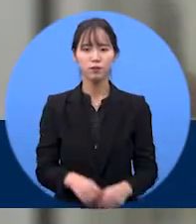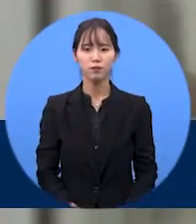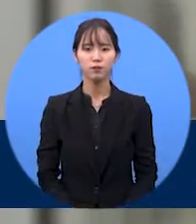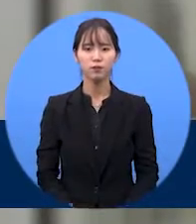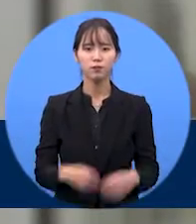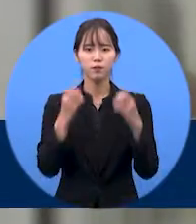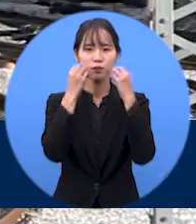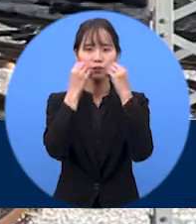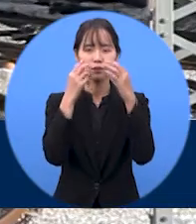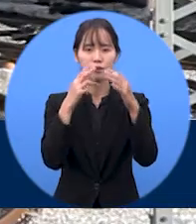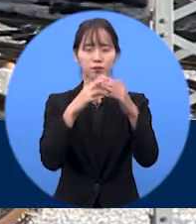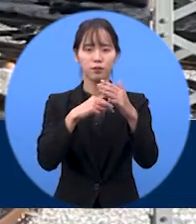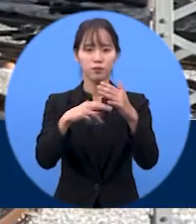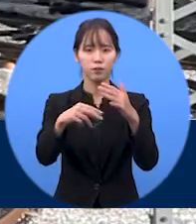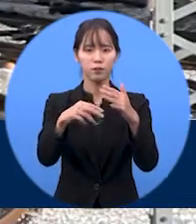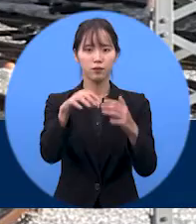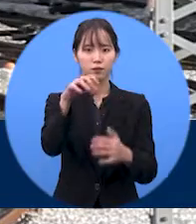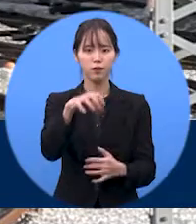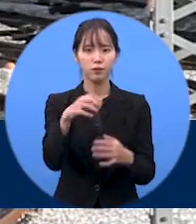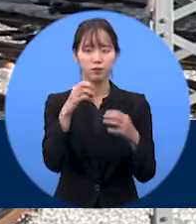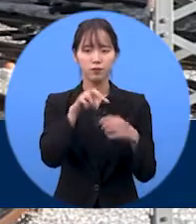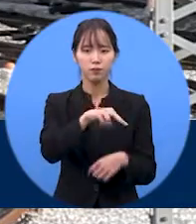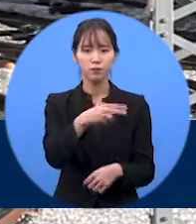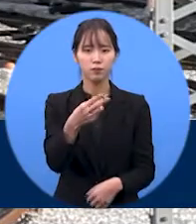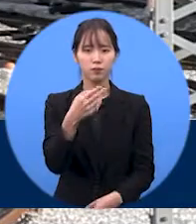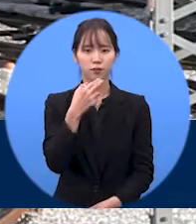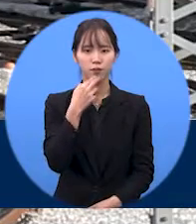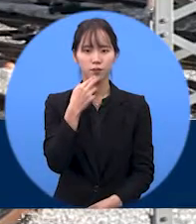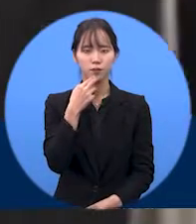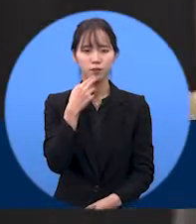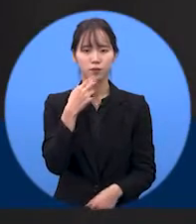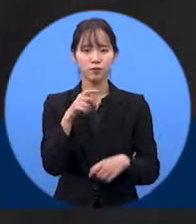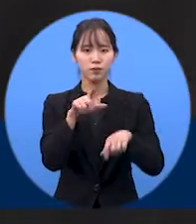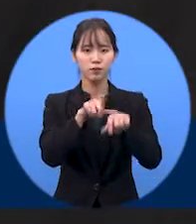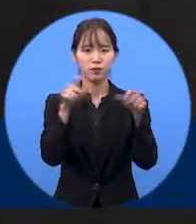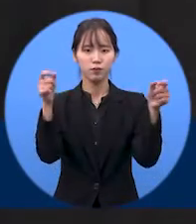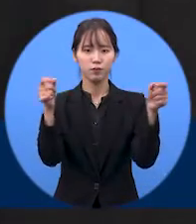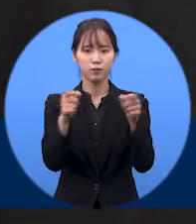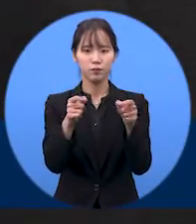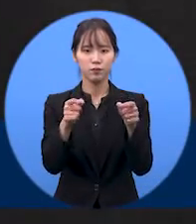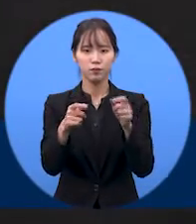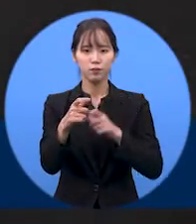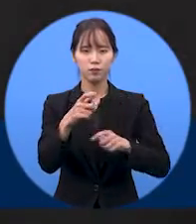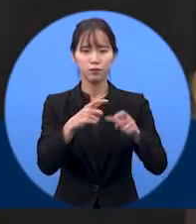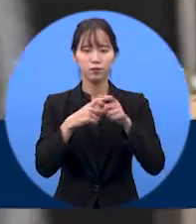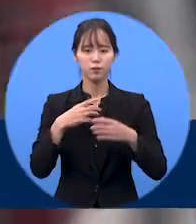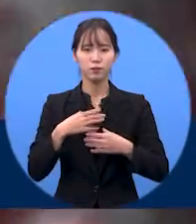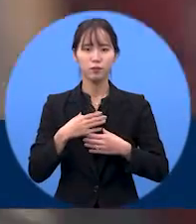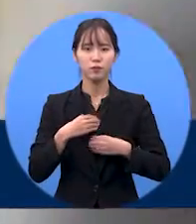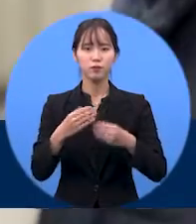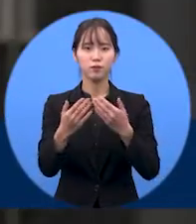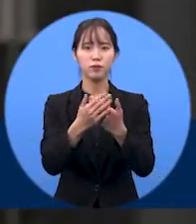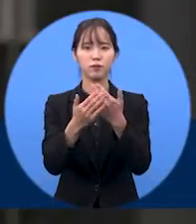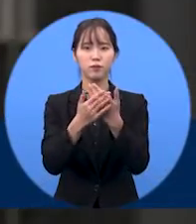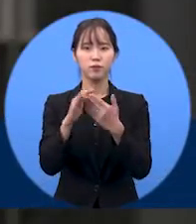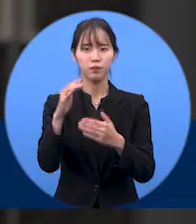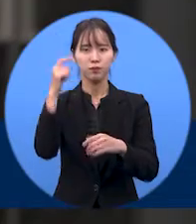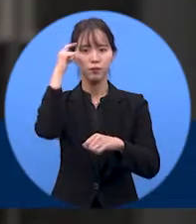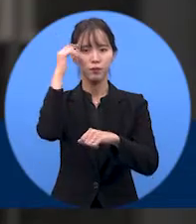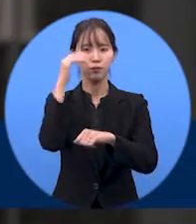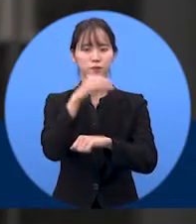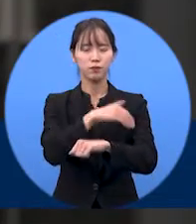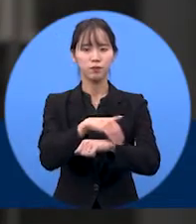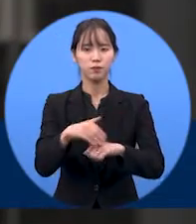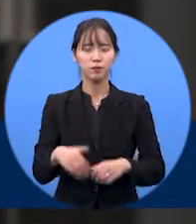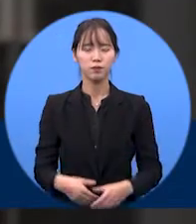소요됐지만 이번 연장 개통을 통해 환승 없이 20분에서 25분 정도로 시간이 단축돼 이용객들의 편의가